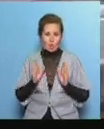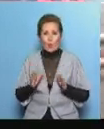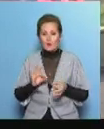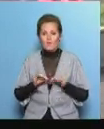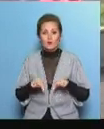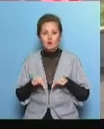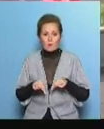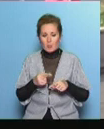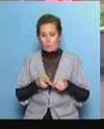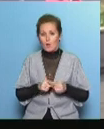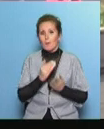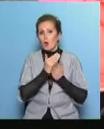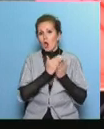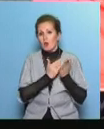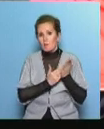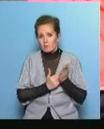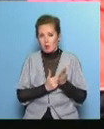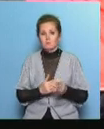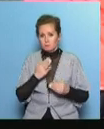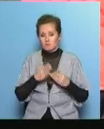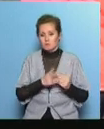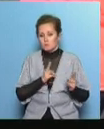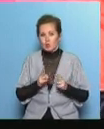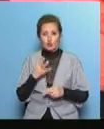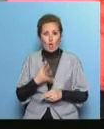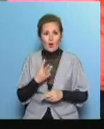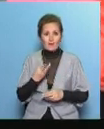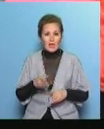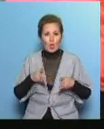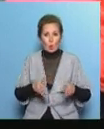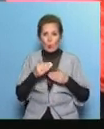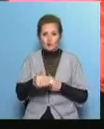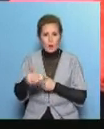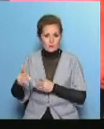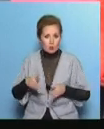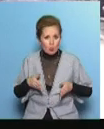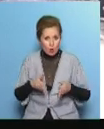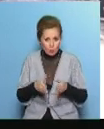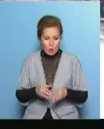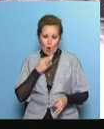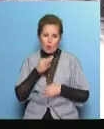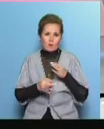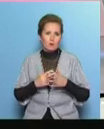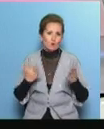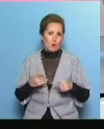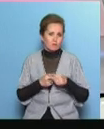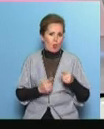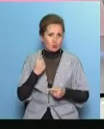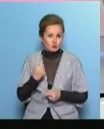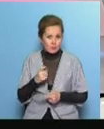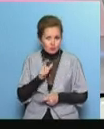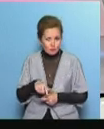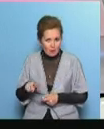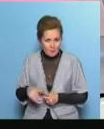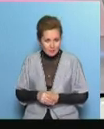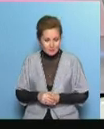по этой программе в порядок привели 43 участка. В опросе уже приняли участие более полусотни человек. А в